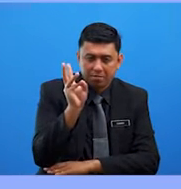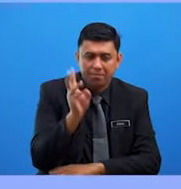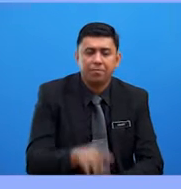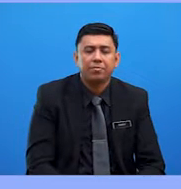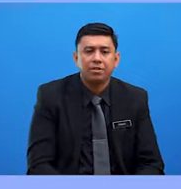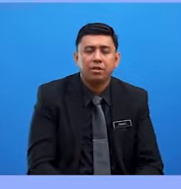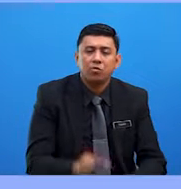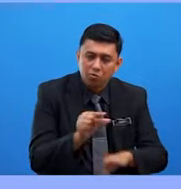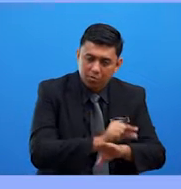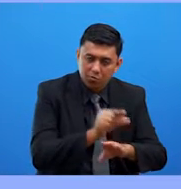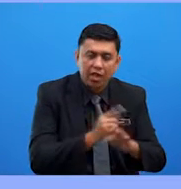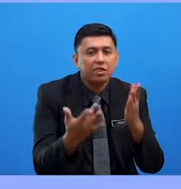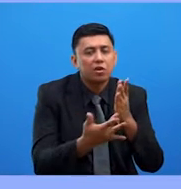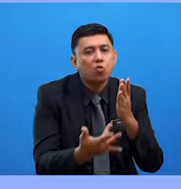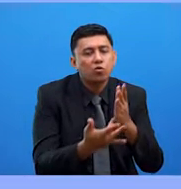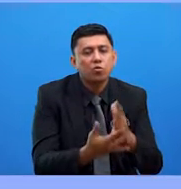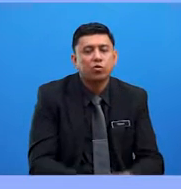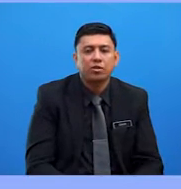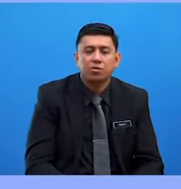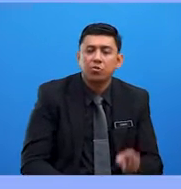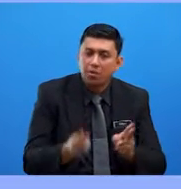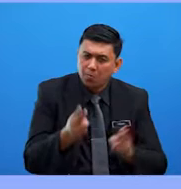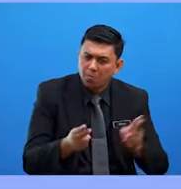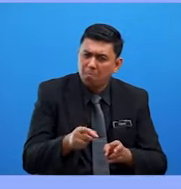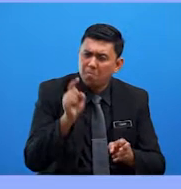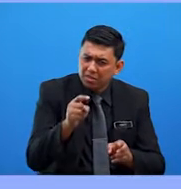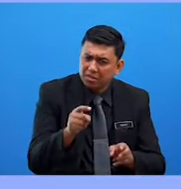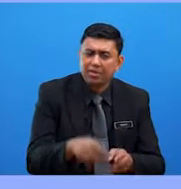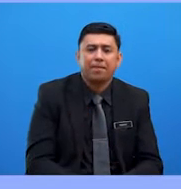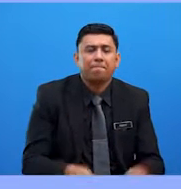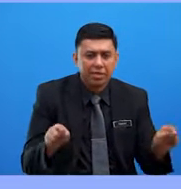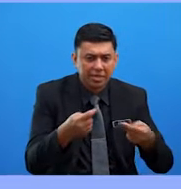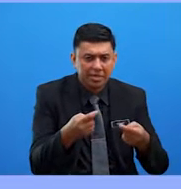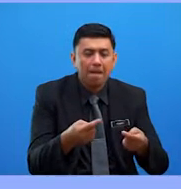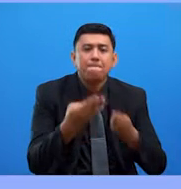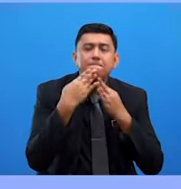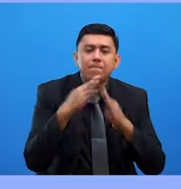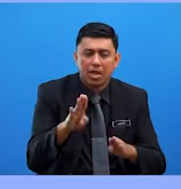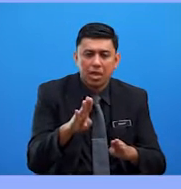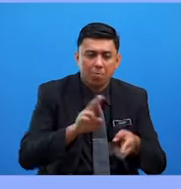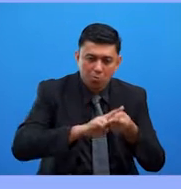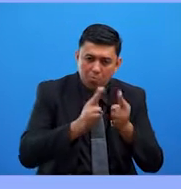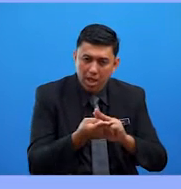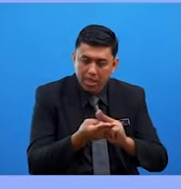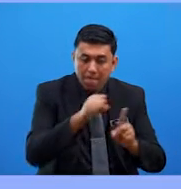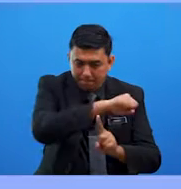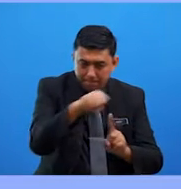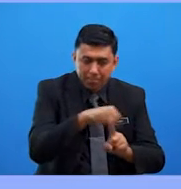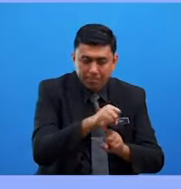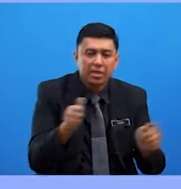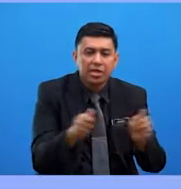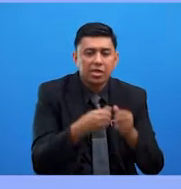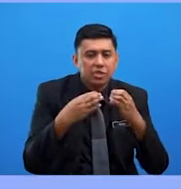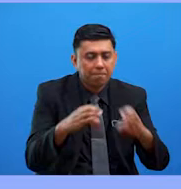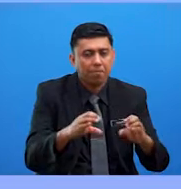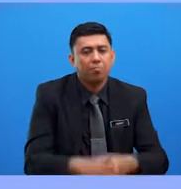Keenam, penggunaan teknologi. Pengurus perlu bertindak balas terhadap sebarang perubahan persekitaran